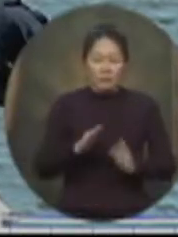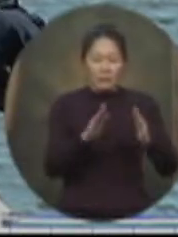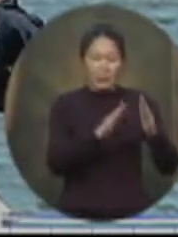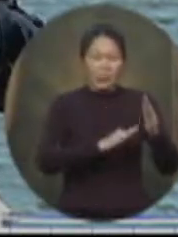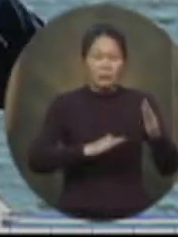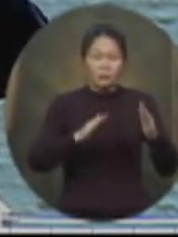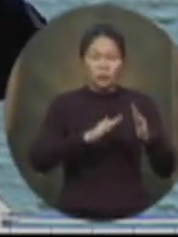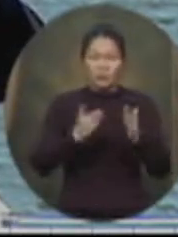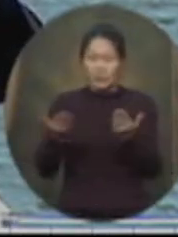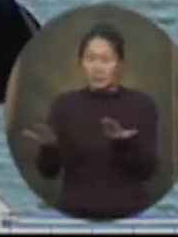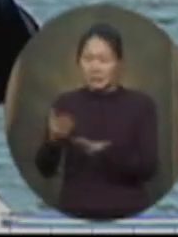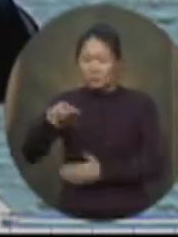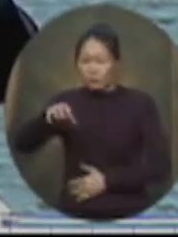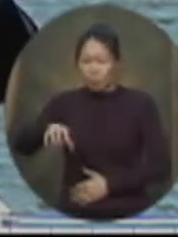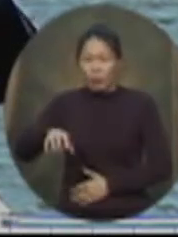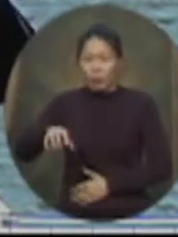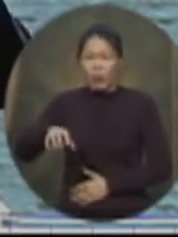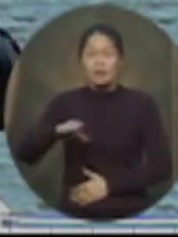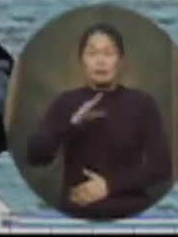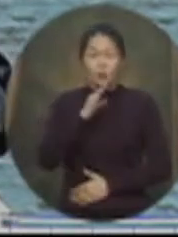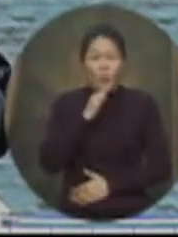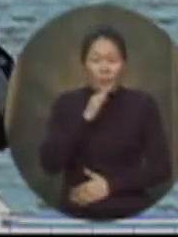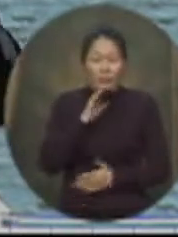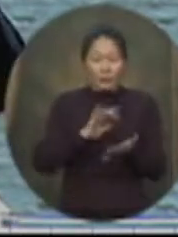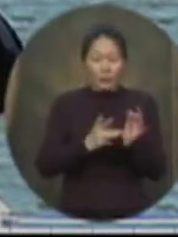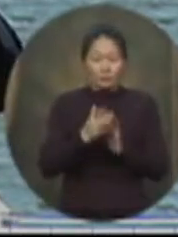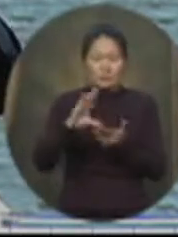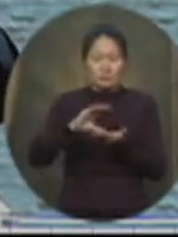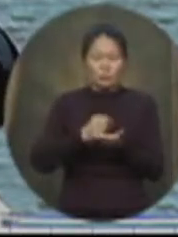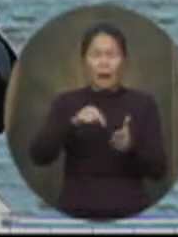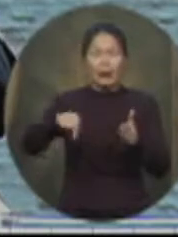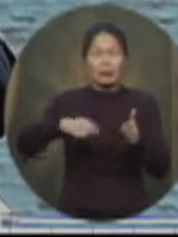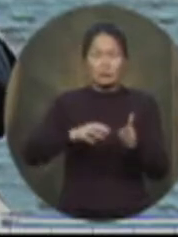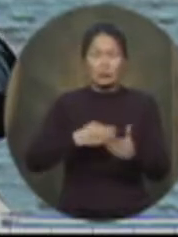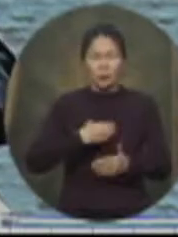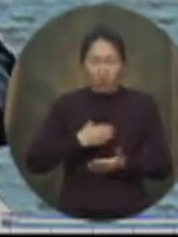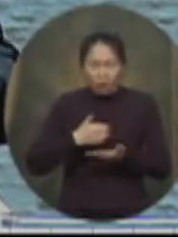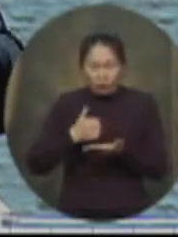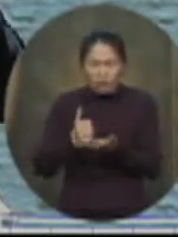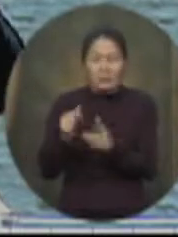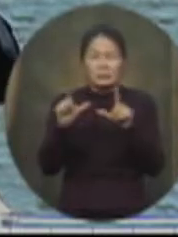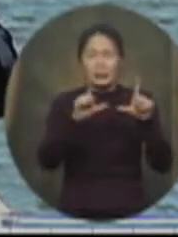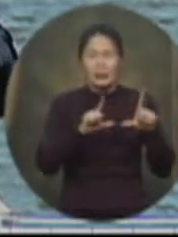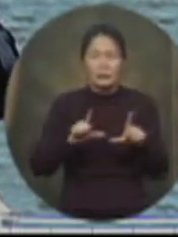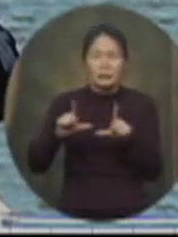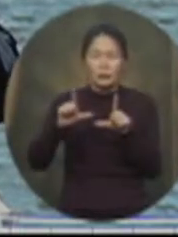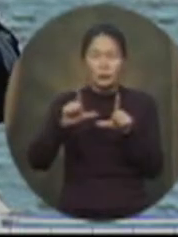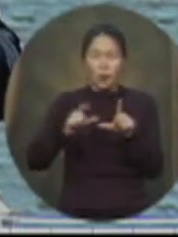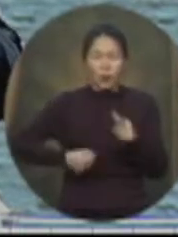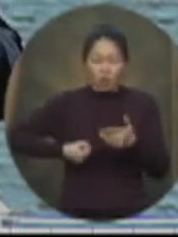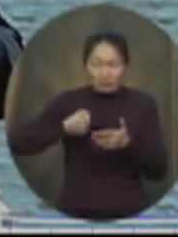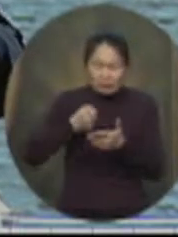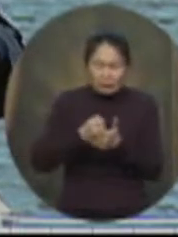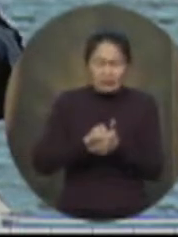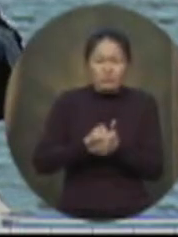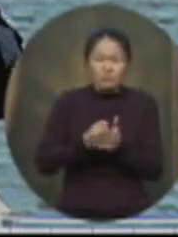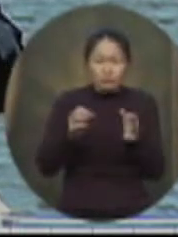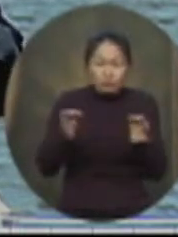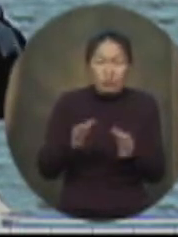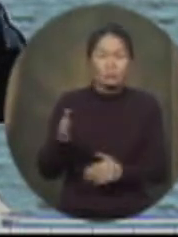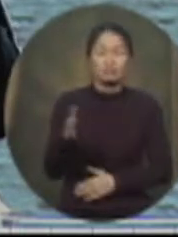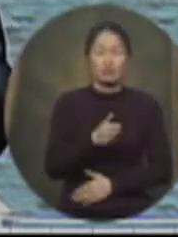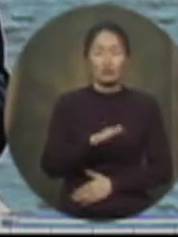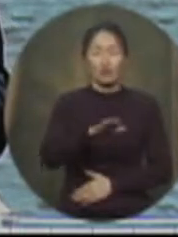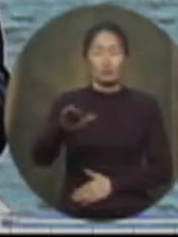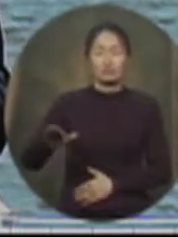직장에서 든지 정말 예수 그리스도 안에서 경건하게 살려고 결단하는 순간부터 여러분에게